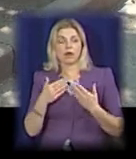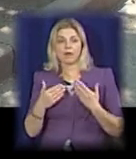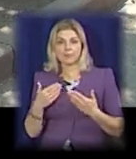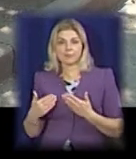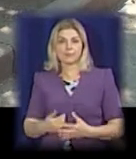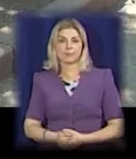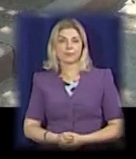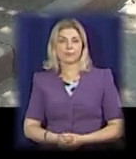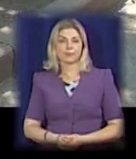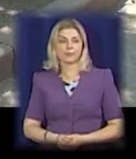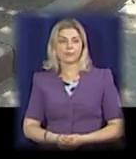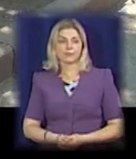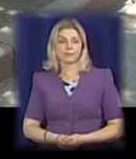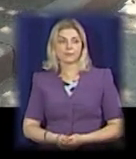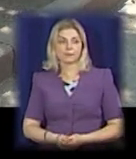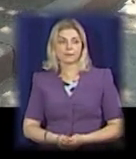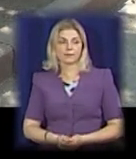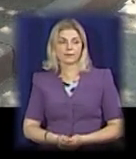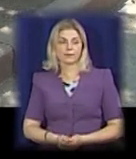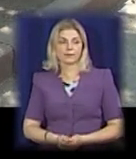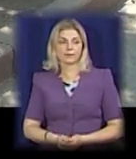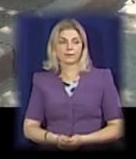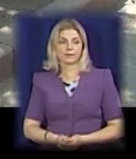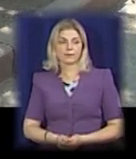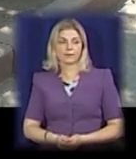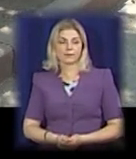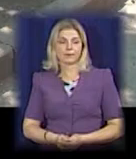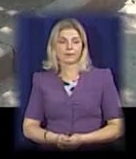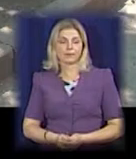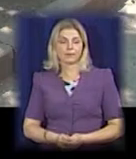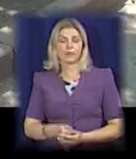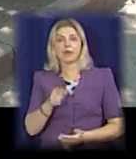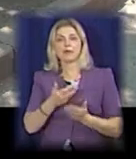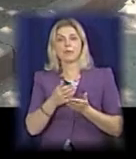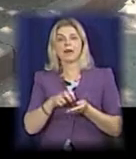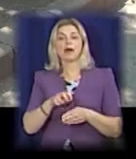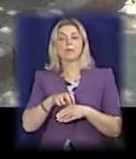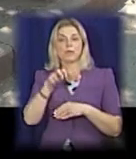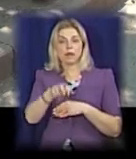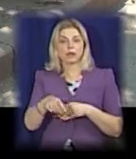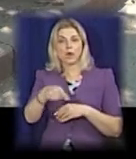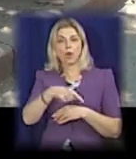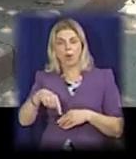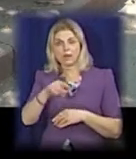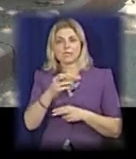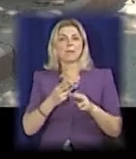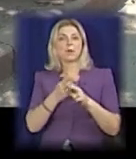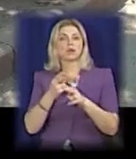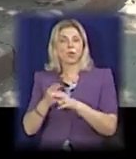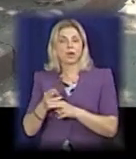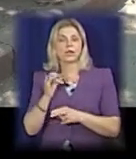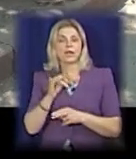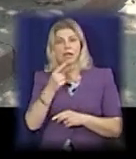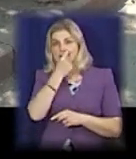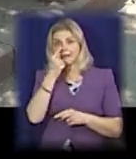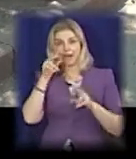день. Наприклад, у нас є на одній нозі прострибати коло з перешкодами, тоді з